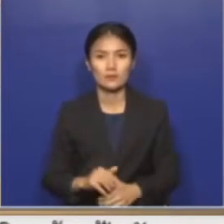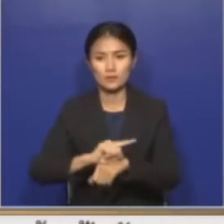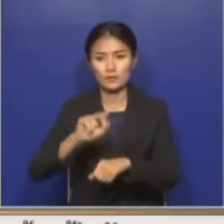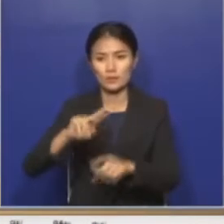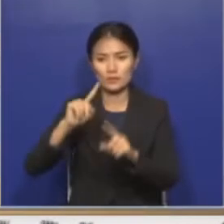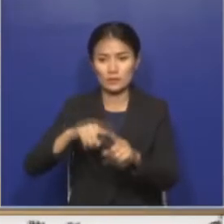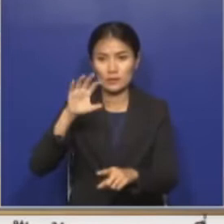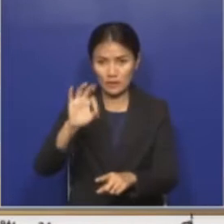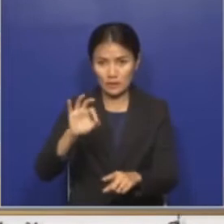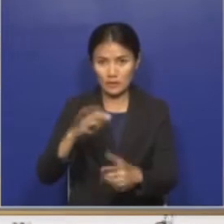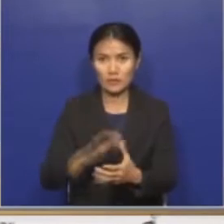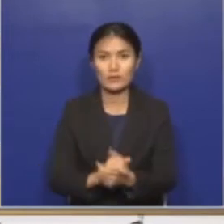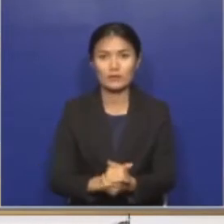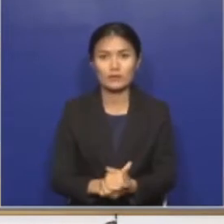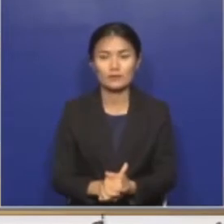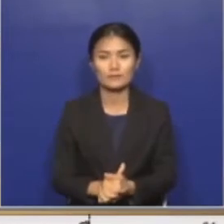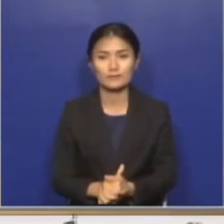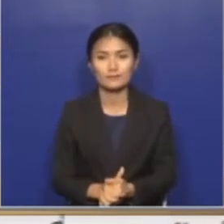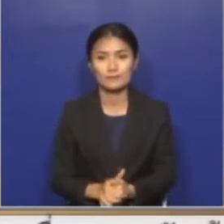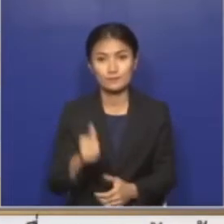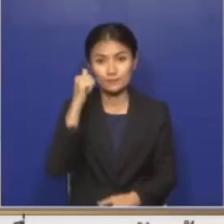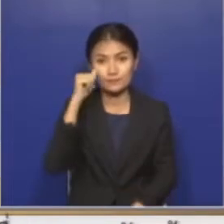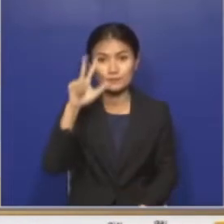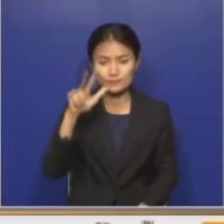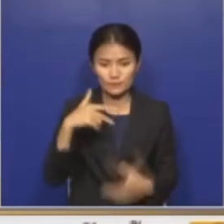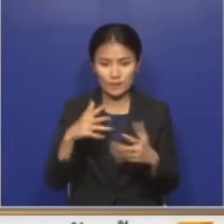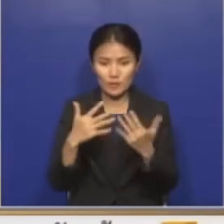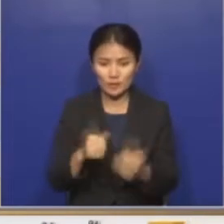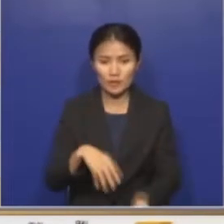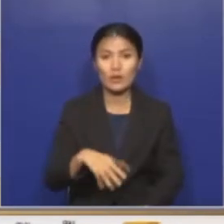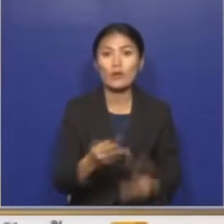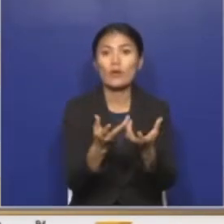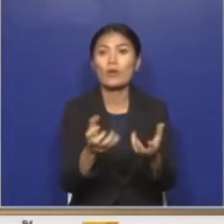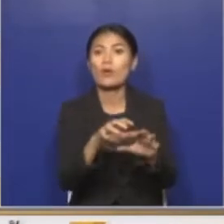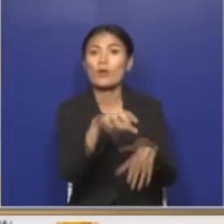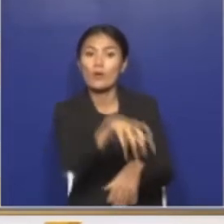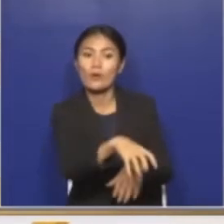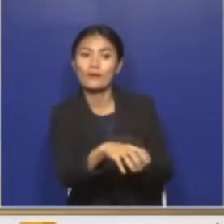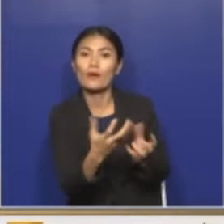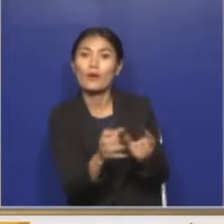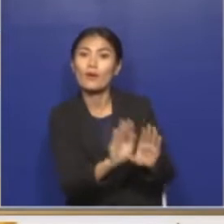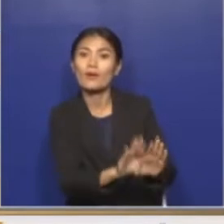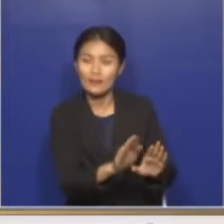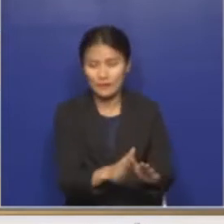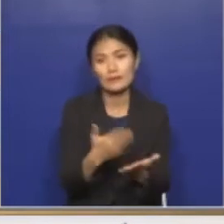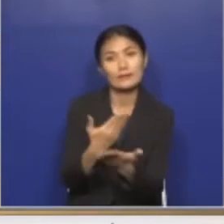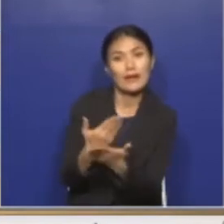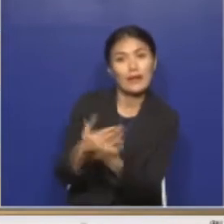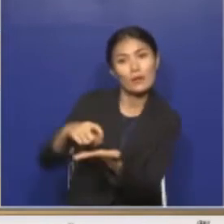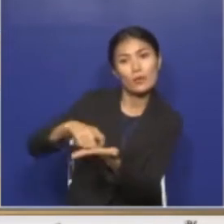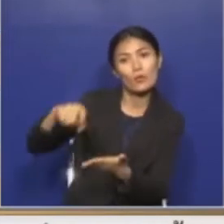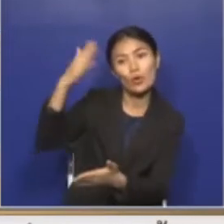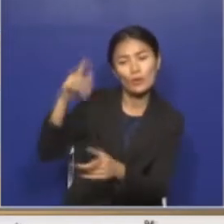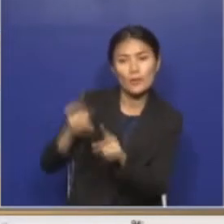4 31 1 2 3วันเท่านั้นครับทั้งเวลานะโอ่งการคลังสินค้าก็จ่ายเงินล่วงหน้าเป็นค่ามัดจำให้กับบริษัท